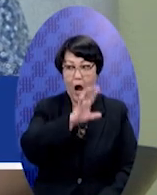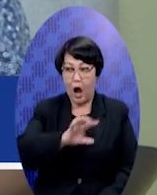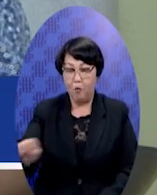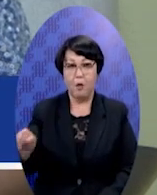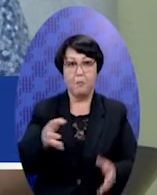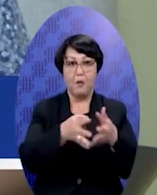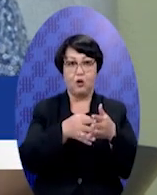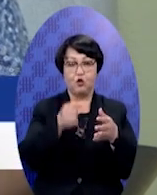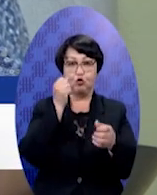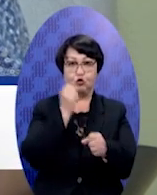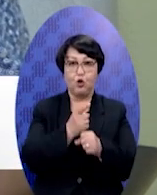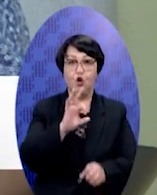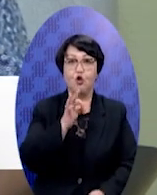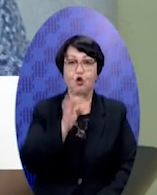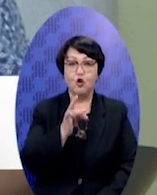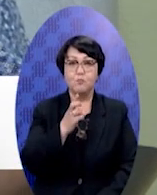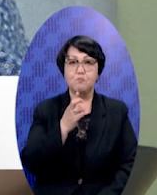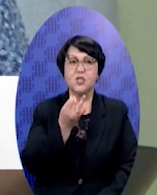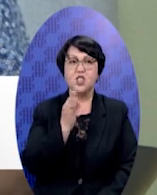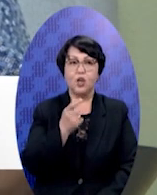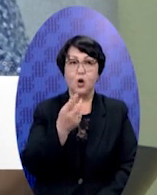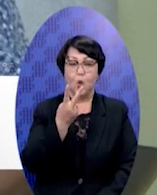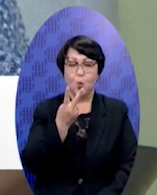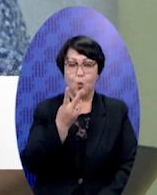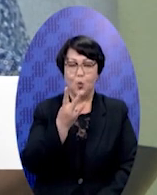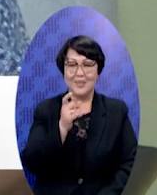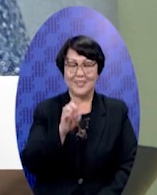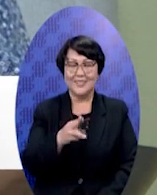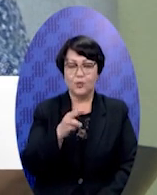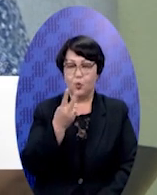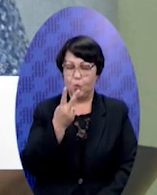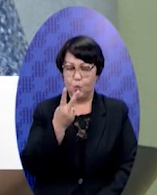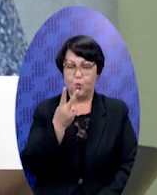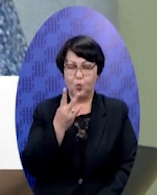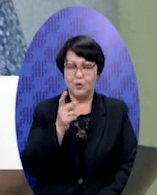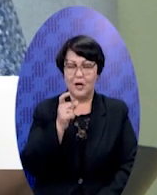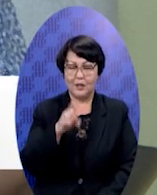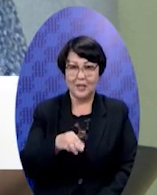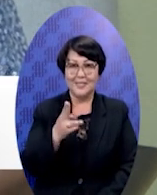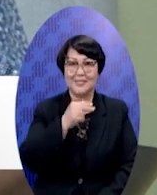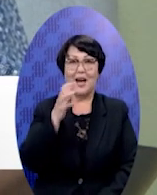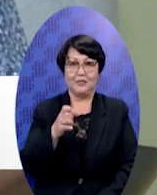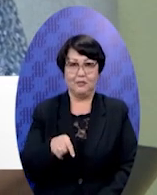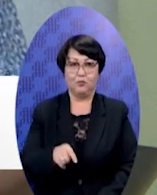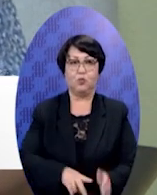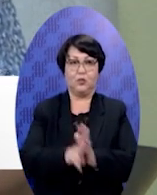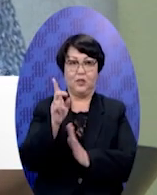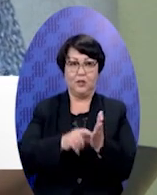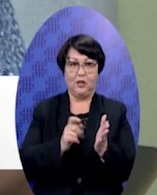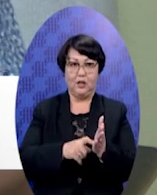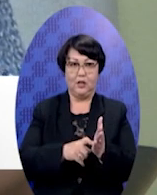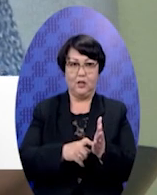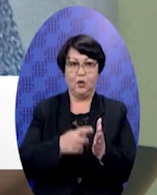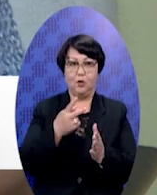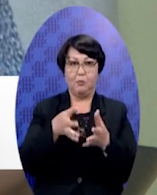өрийн бичгийг үнцээс болгож үнцээс ч үл. Ягаад гэвэл тэр орон сууцаар барьчихсан үнцээс гэдэг бол бараг засгийн газрын